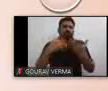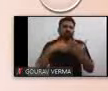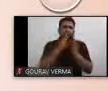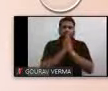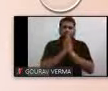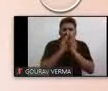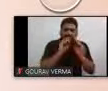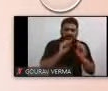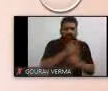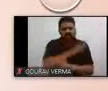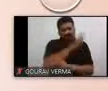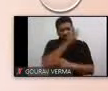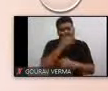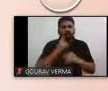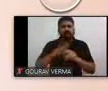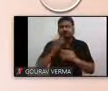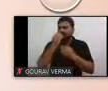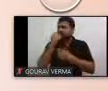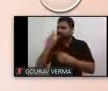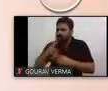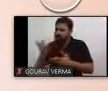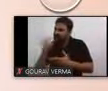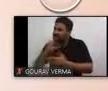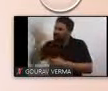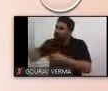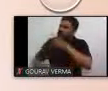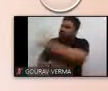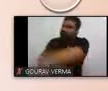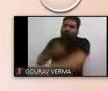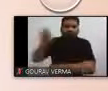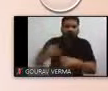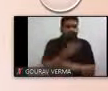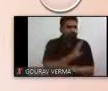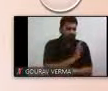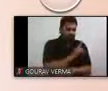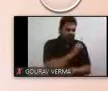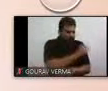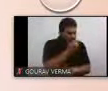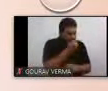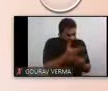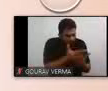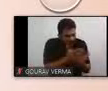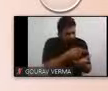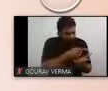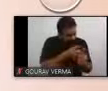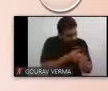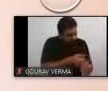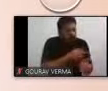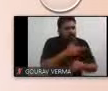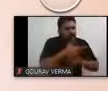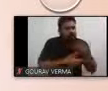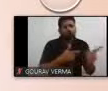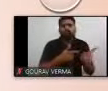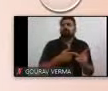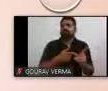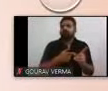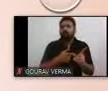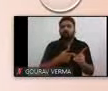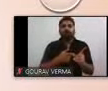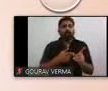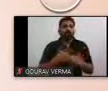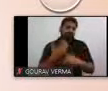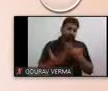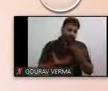वहां दूसरे का खाने को झपट्टा नहीं मार सकते, आपको अपने प्लेट पे फोकस करना. देन